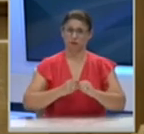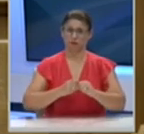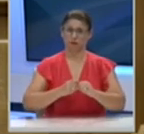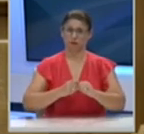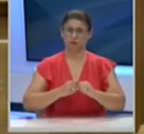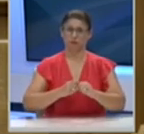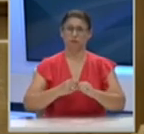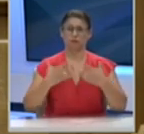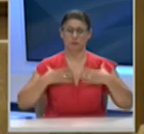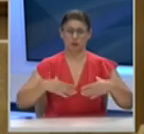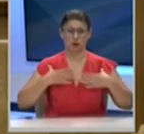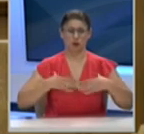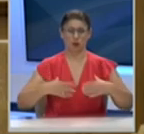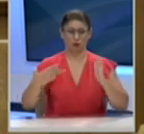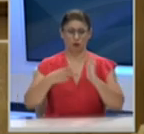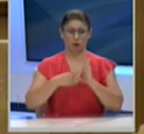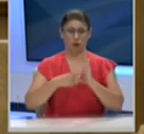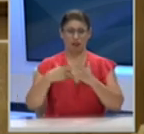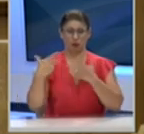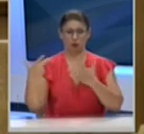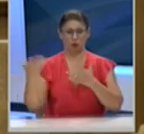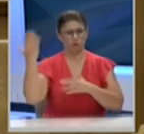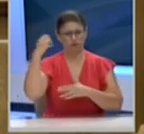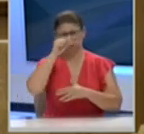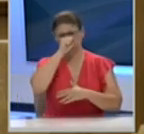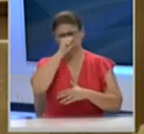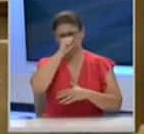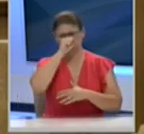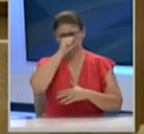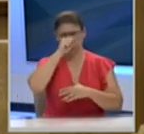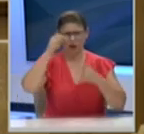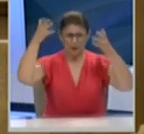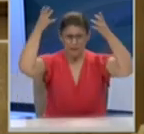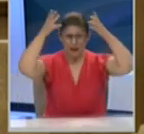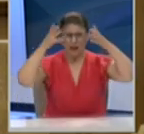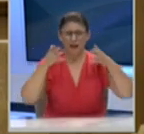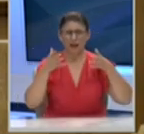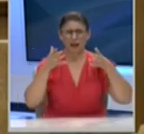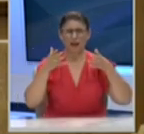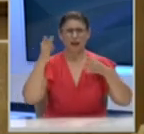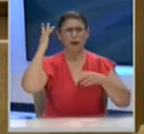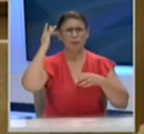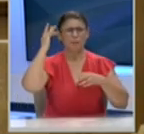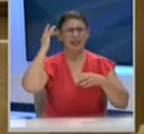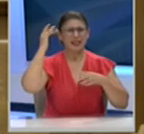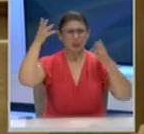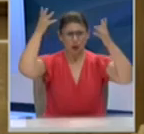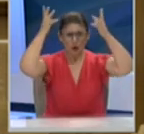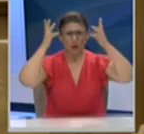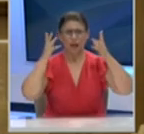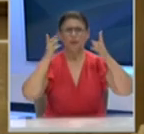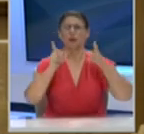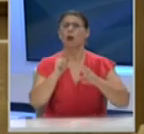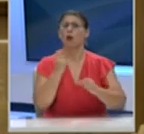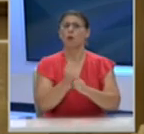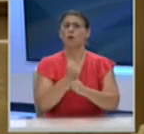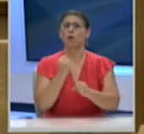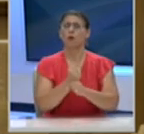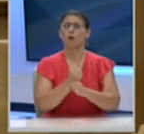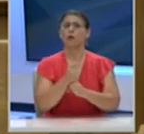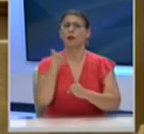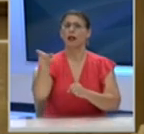του 2008, με κράνη επιχειρούσαν μέχρι πέρσι, με κίτρινα κράνη εργοταξίου των